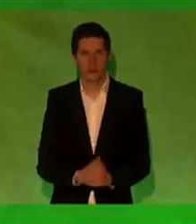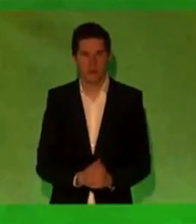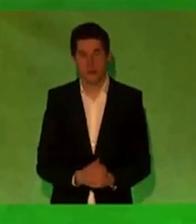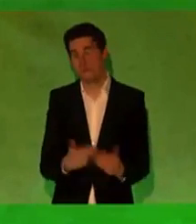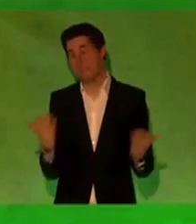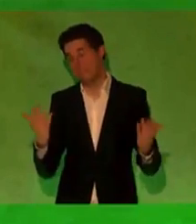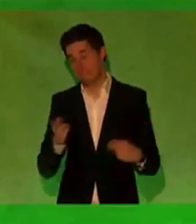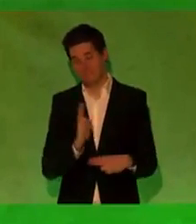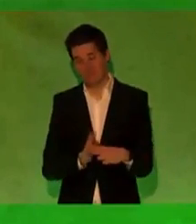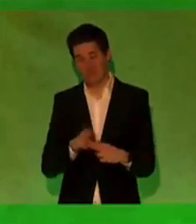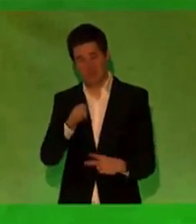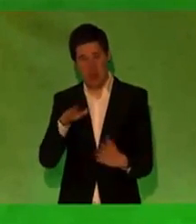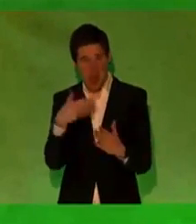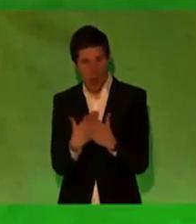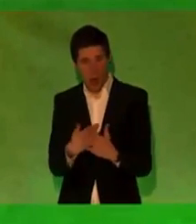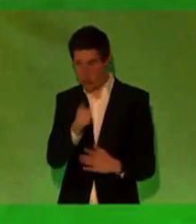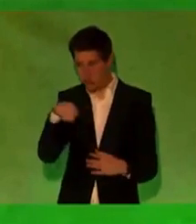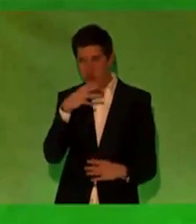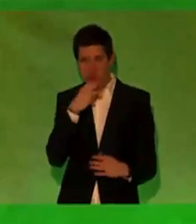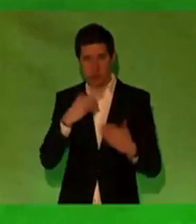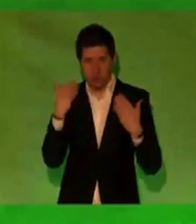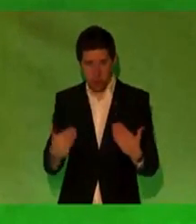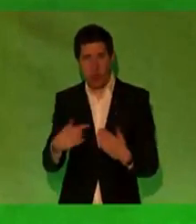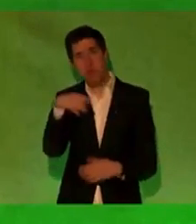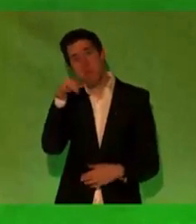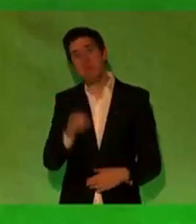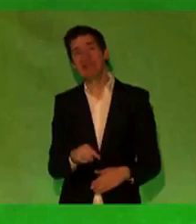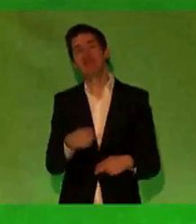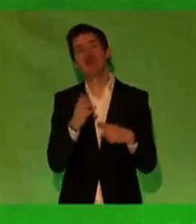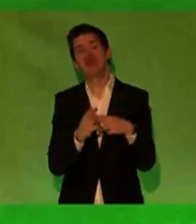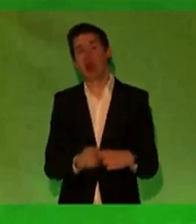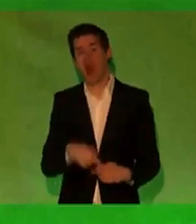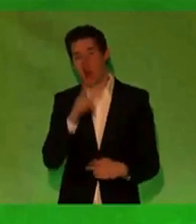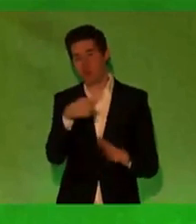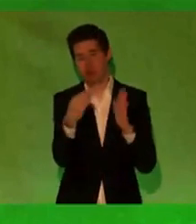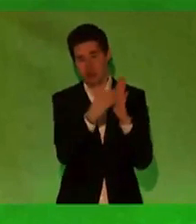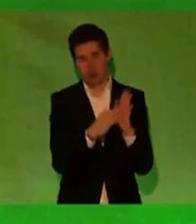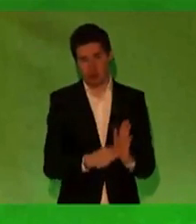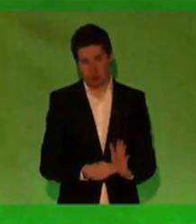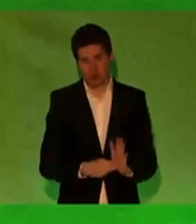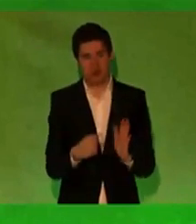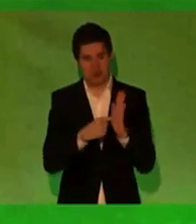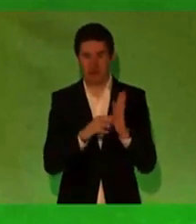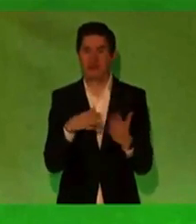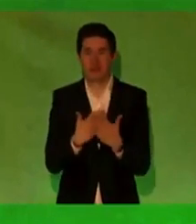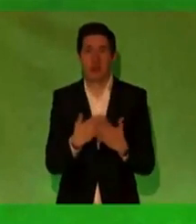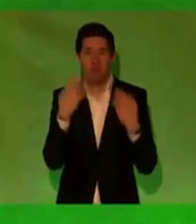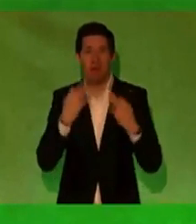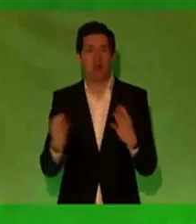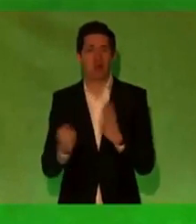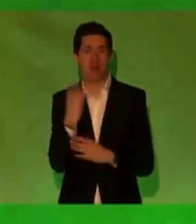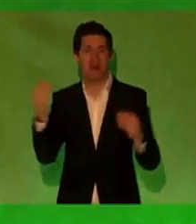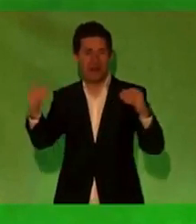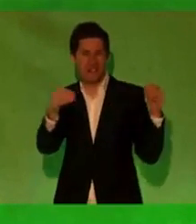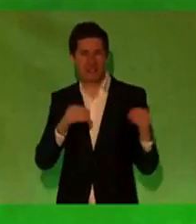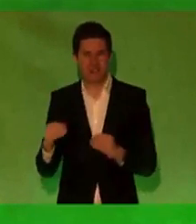solches Angebot machen zu können, müsste man Mindeststandards festlegen, die mit neuen Investitionen verbunden sind in den